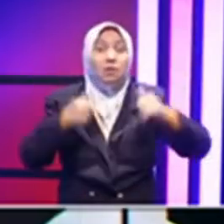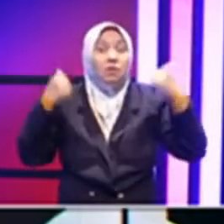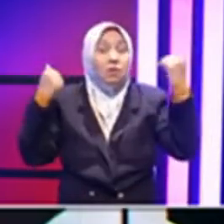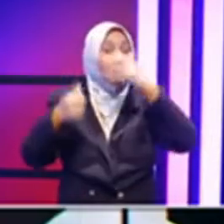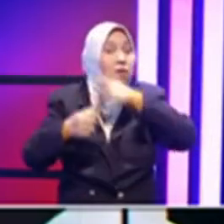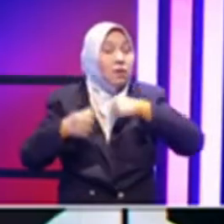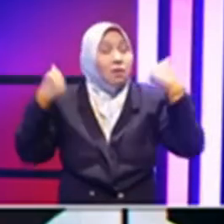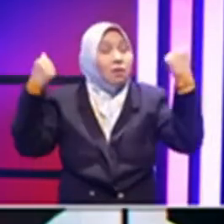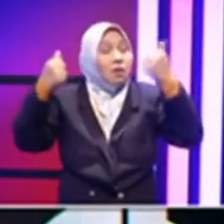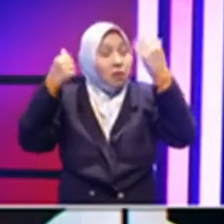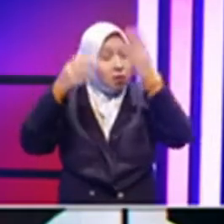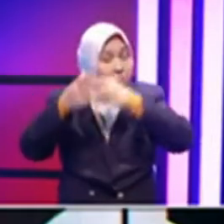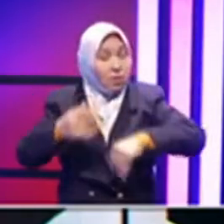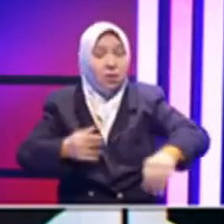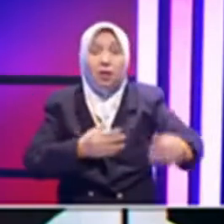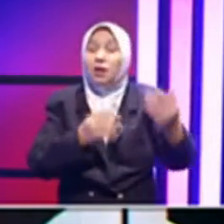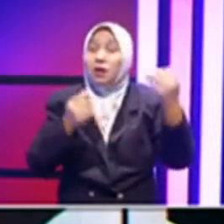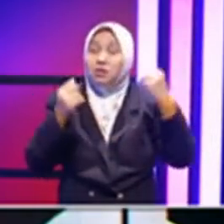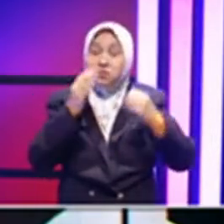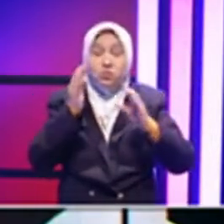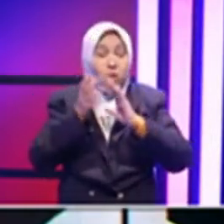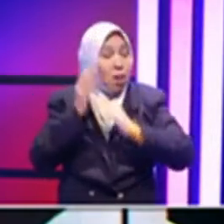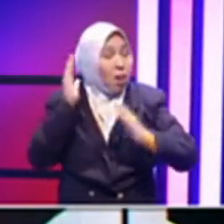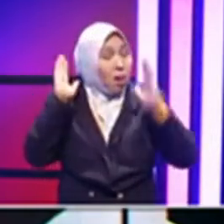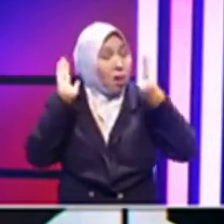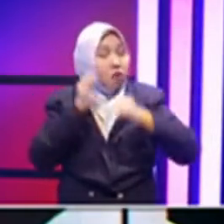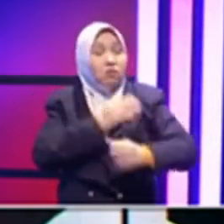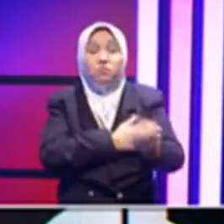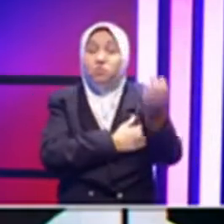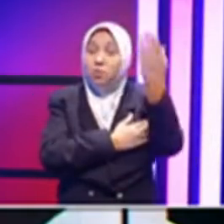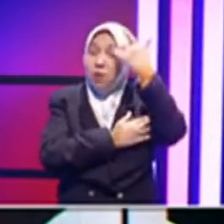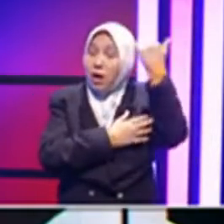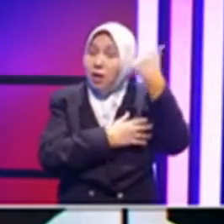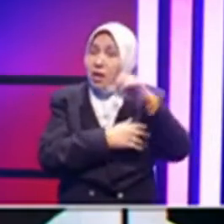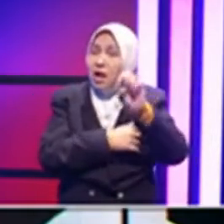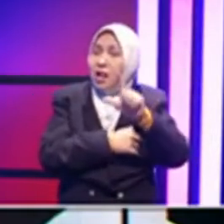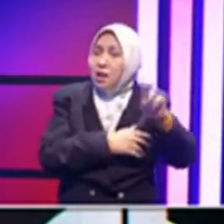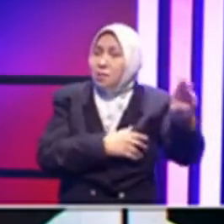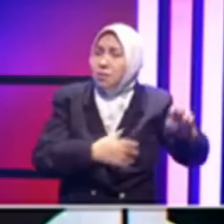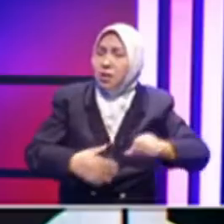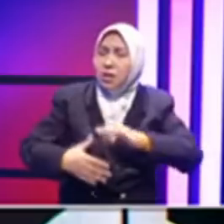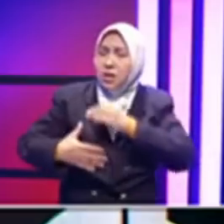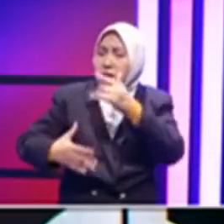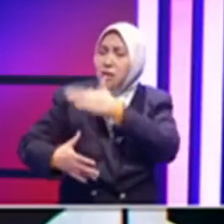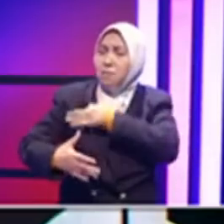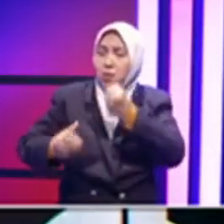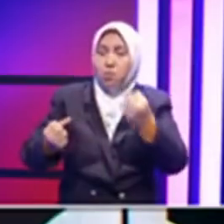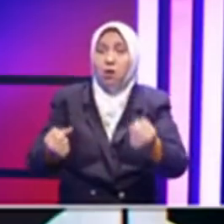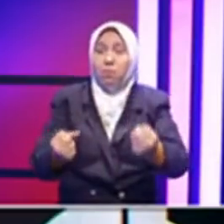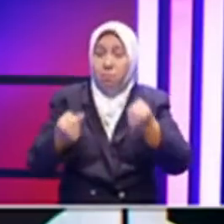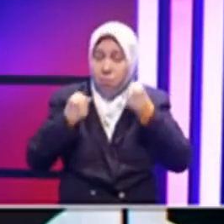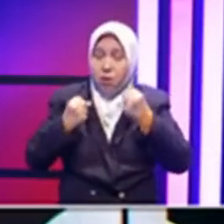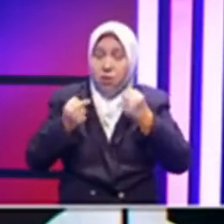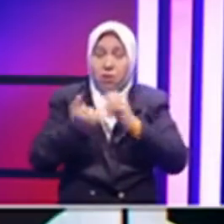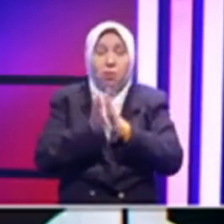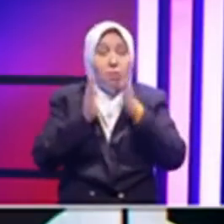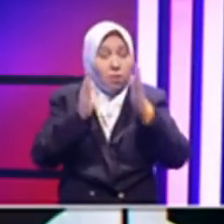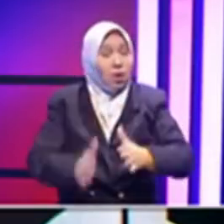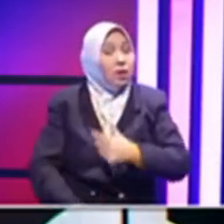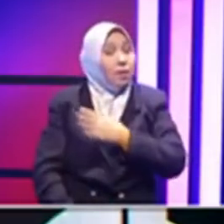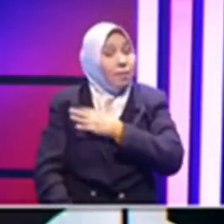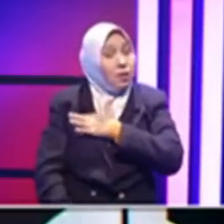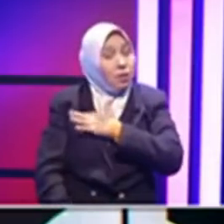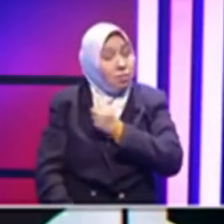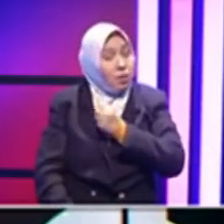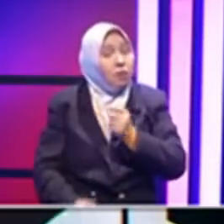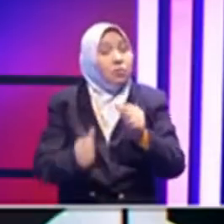apa? Kerana ada elemen penting keimanan untuk menguatkan jati diri kita sebagai orang yang beriman.